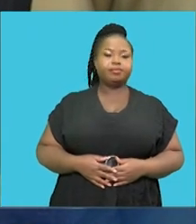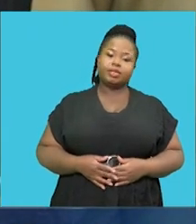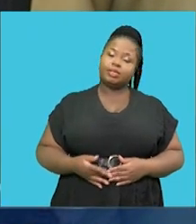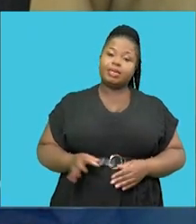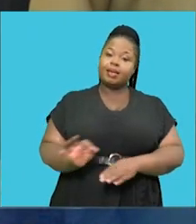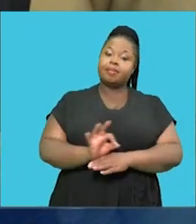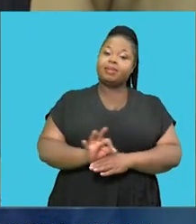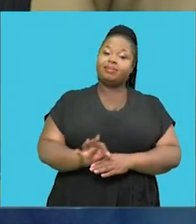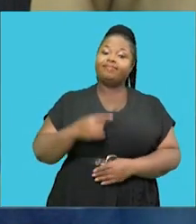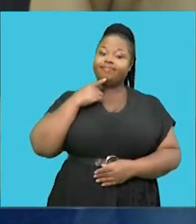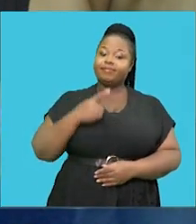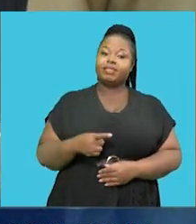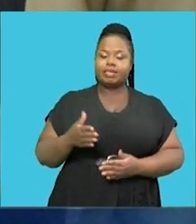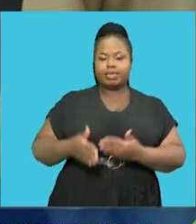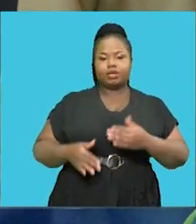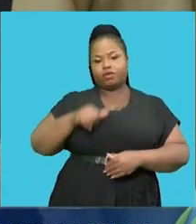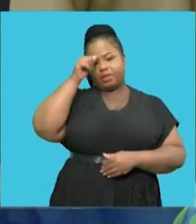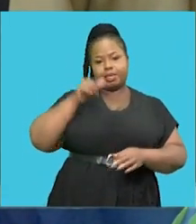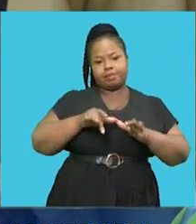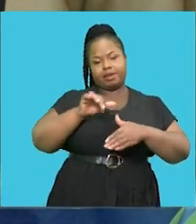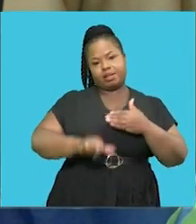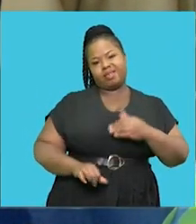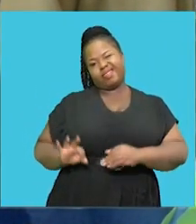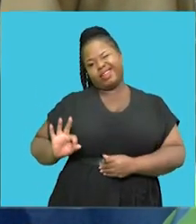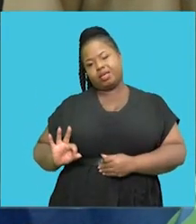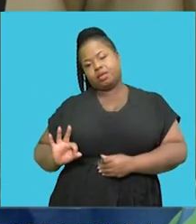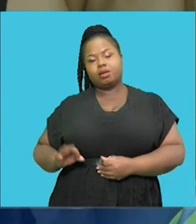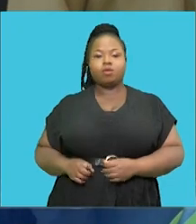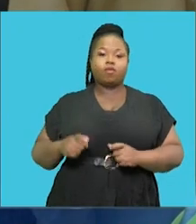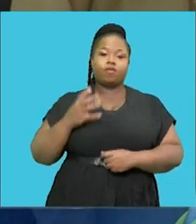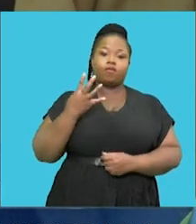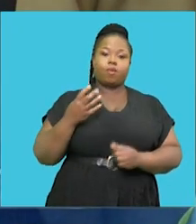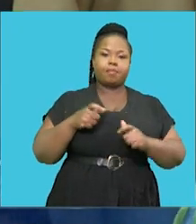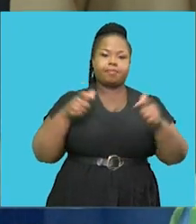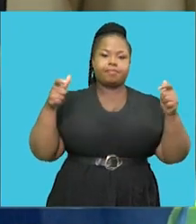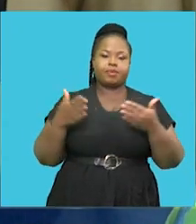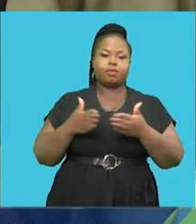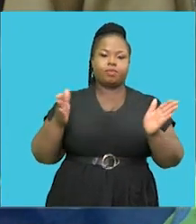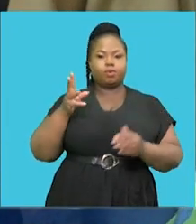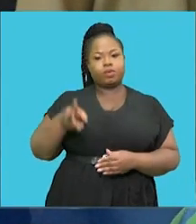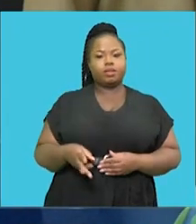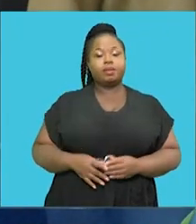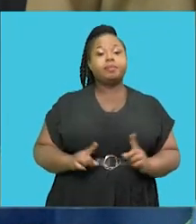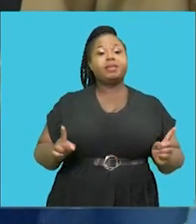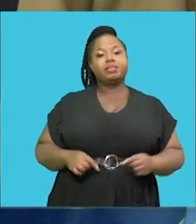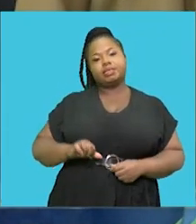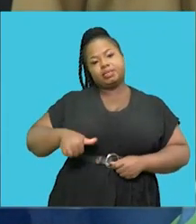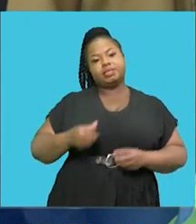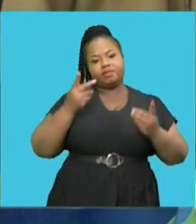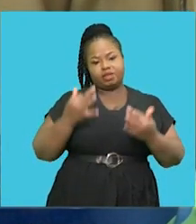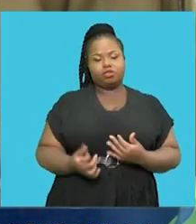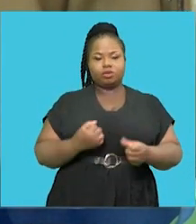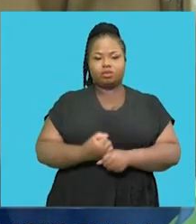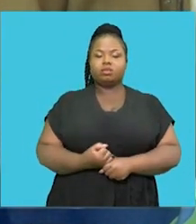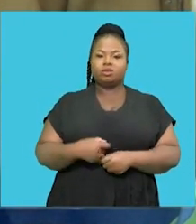iplan yethu ithi by the end of April funeka sivule at least the 3-4 major ones eziseleyo. But during the next financial year,